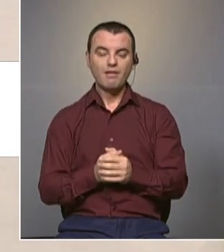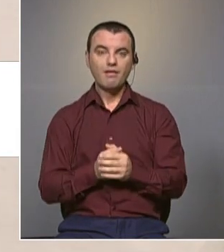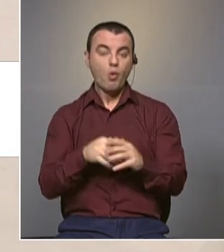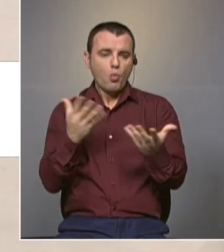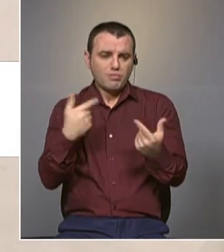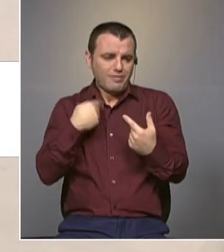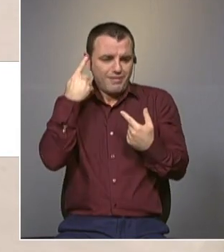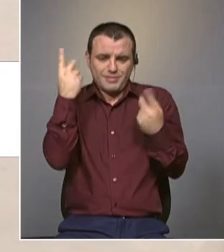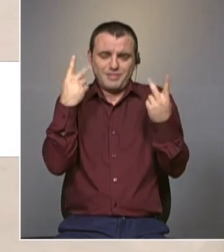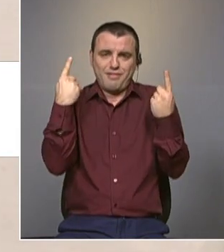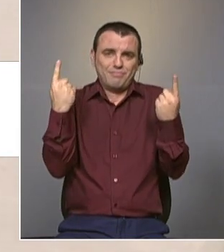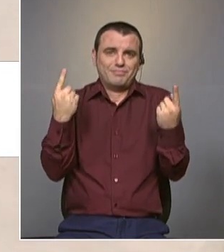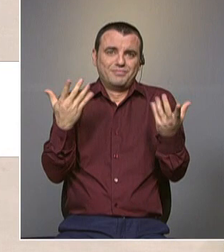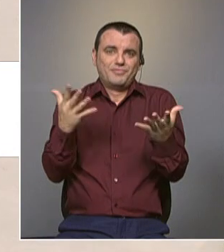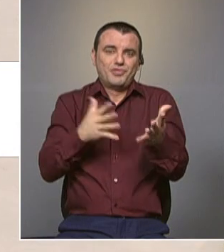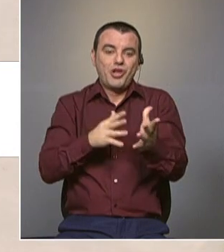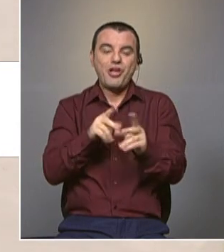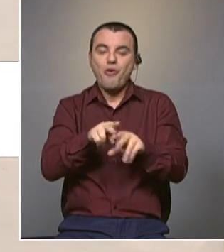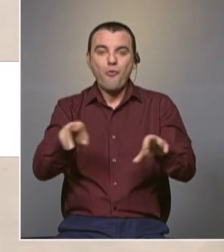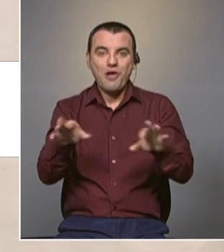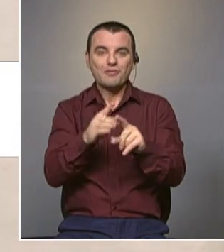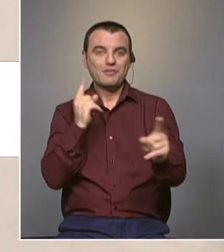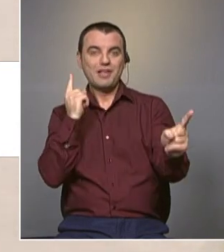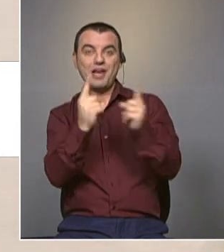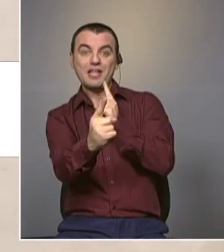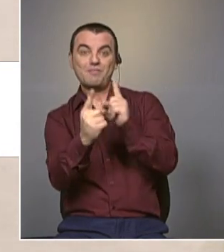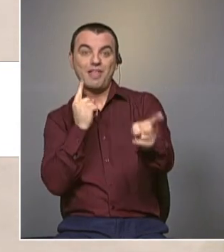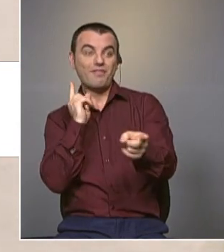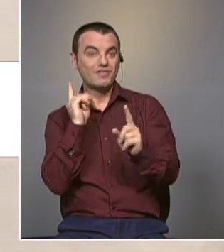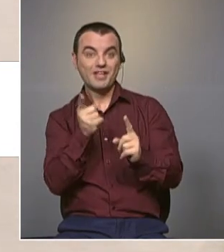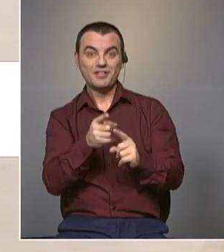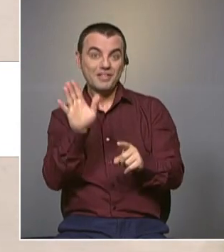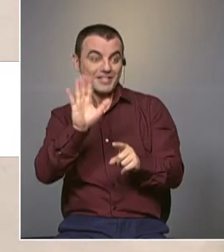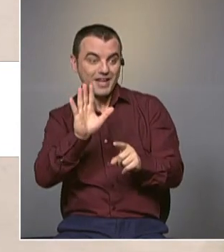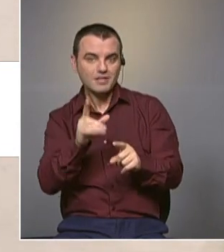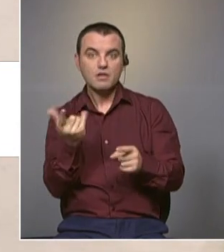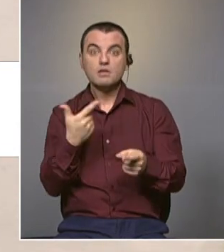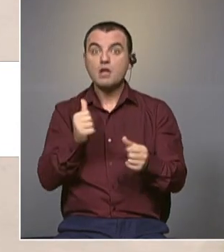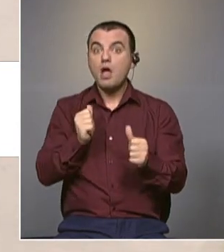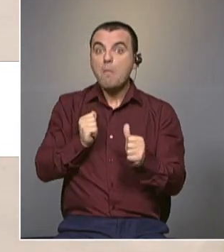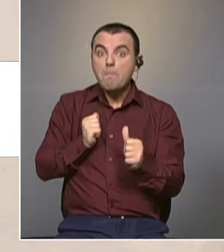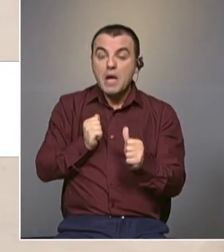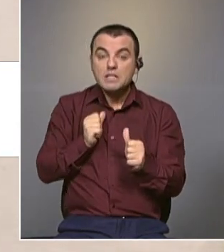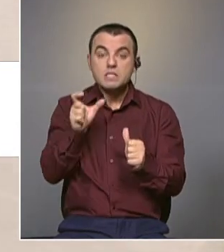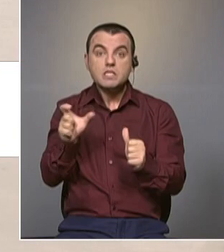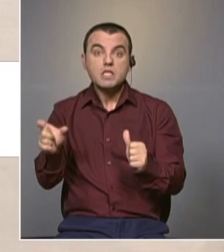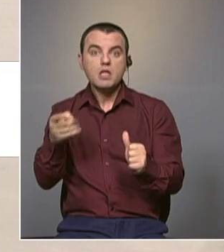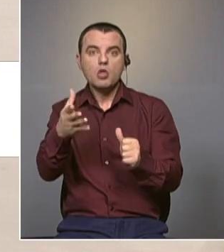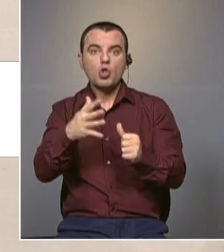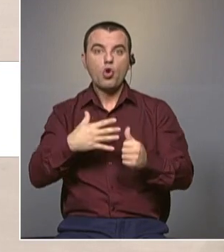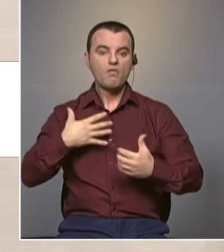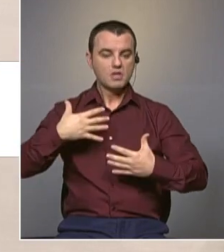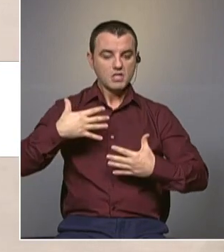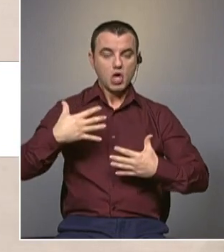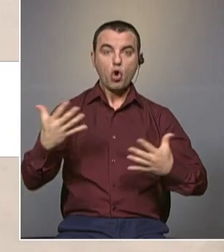Откъде да знам, че колегите, с които се разминавам всеки ден в коридора и си казвам здрасти, са пазители на едно такова съкровище, защото то е